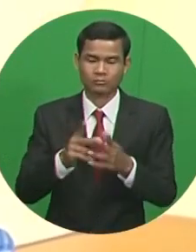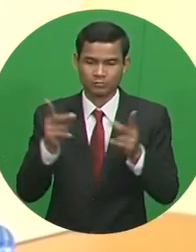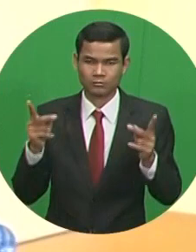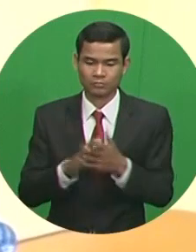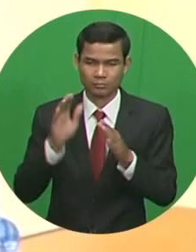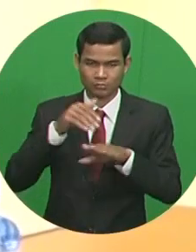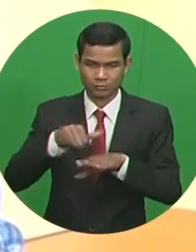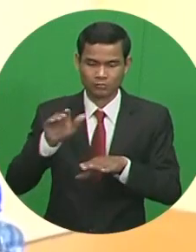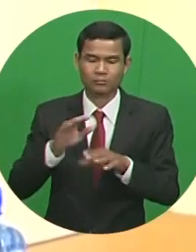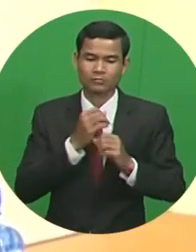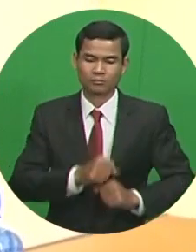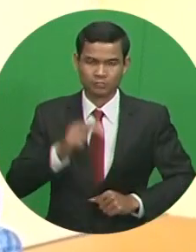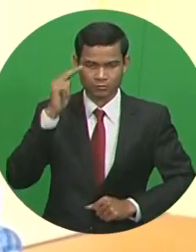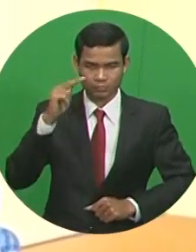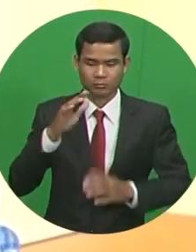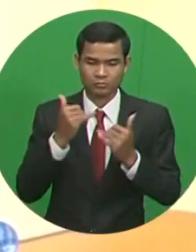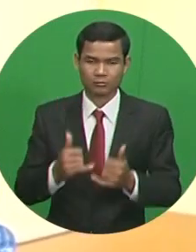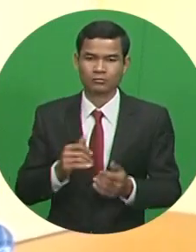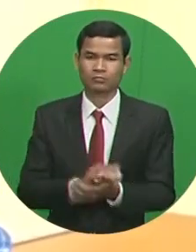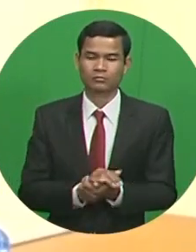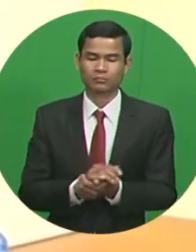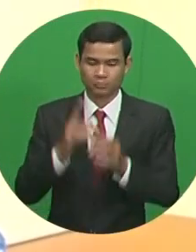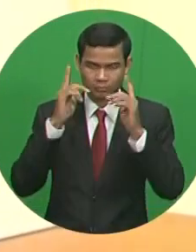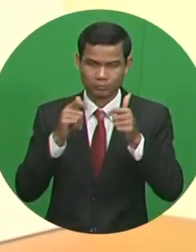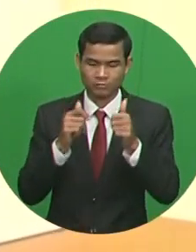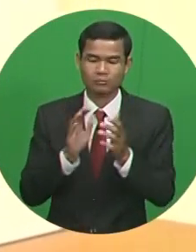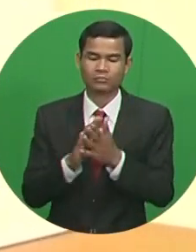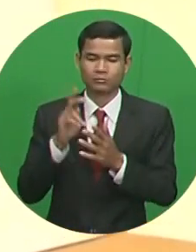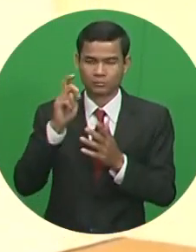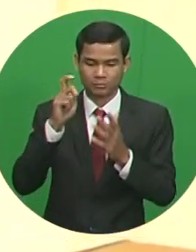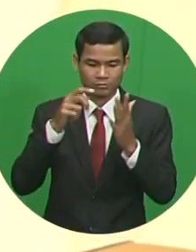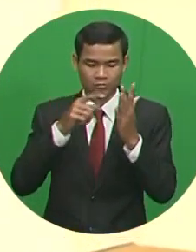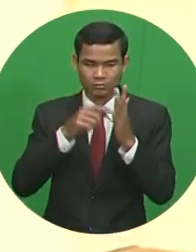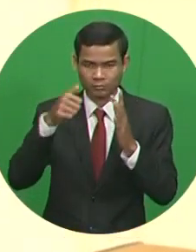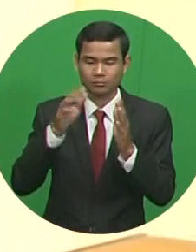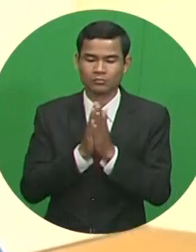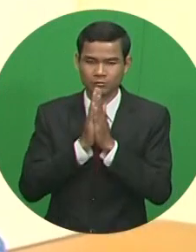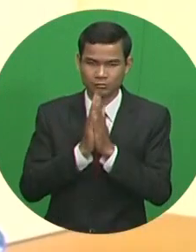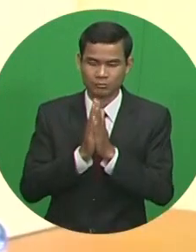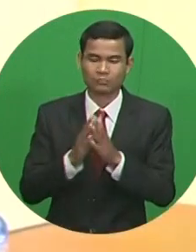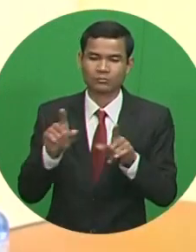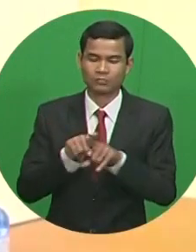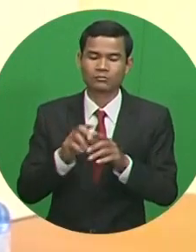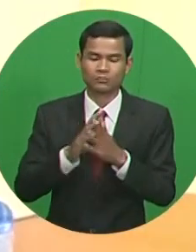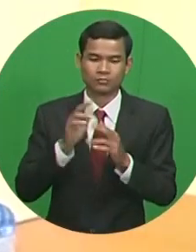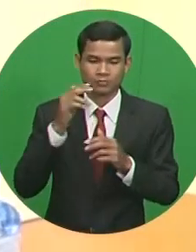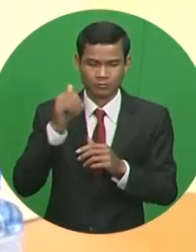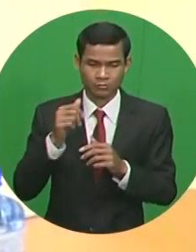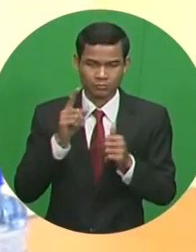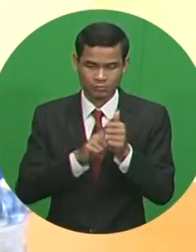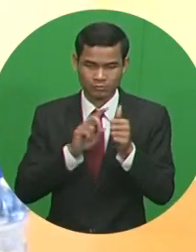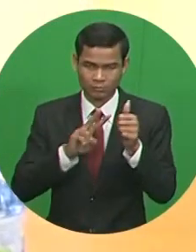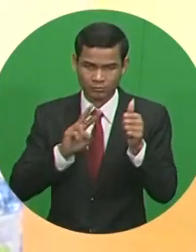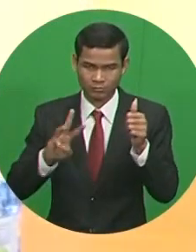ញ្ជូនសារនៃកងយោធពលខេមរភូមិន្ទនាពេលនេះឯកឧត្តមឈិតសុខុនក៏បានសំណូមពរជំរុញដល់នាយទាហានរងនិងពលទា